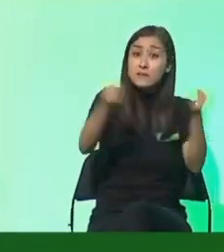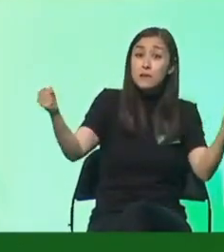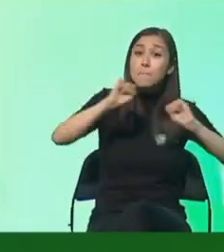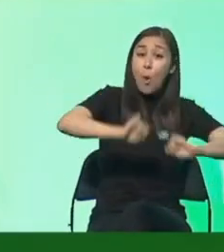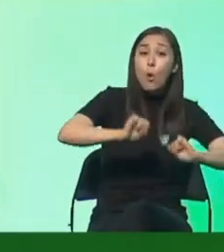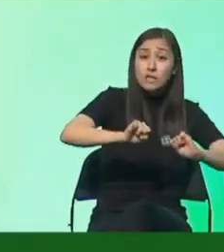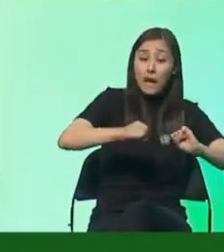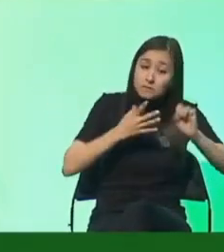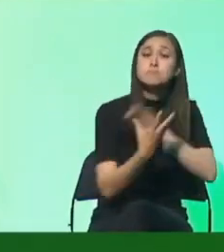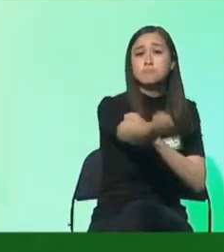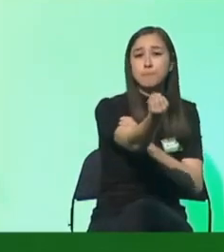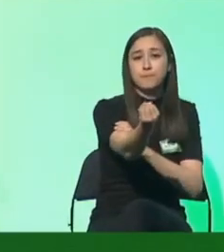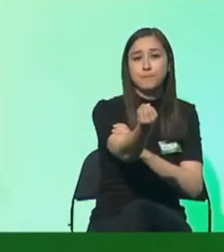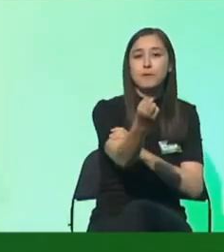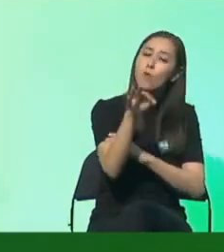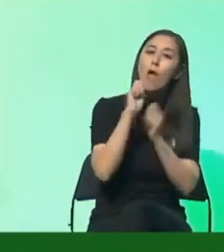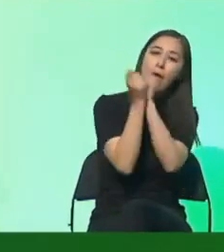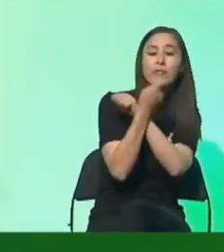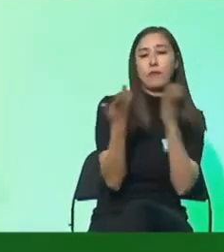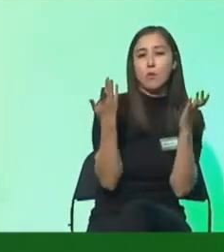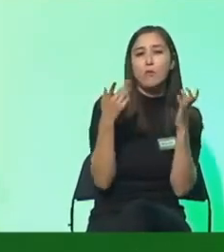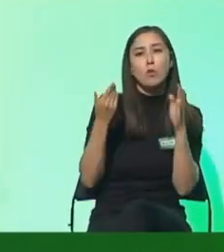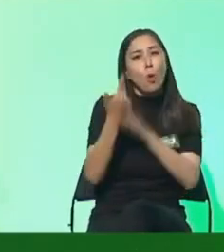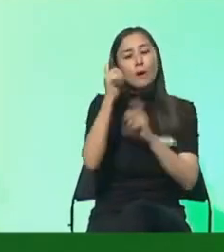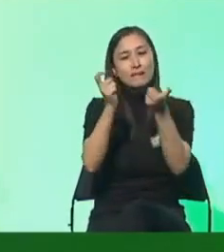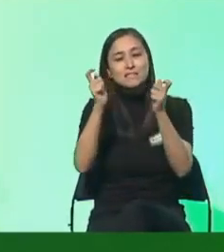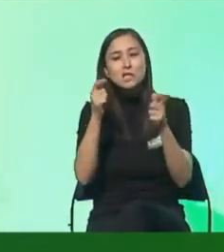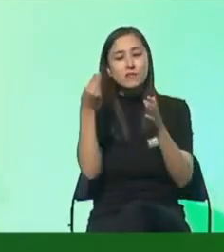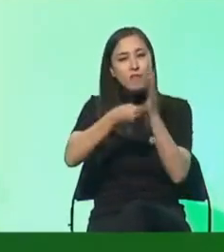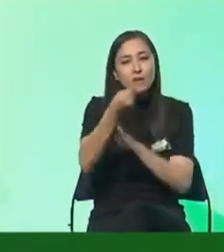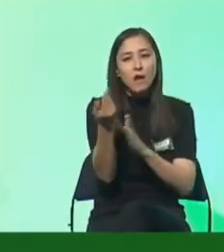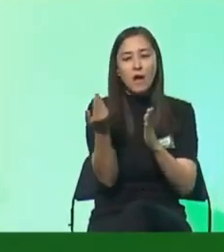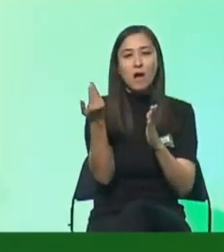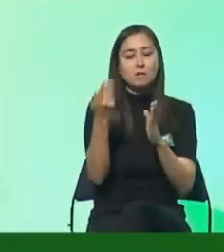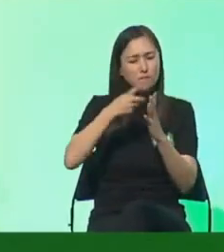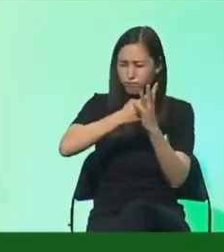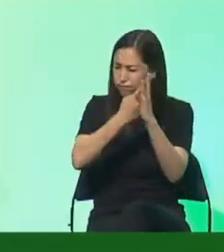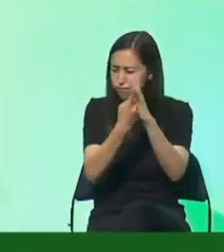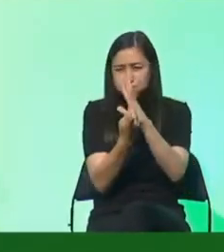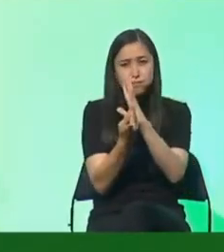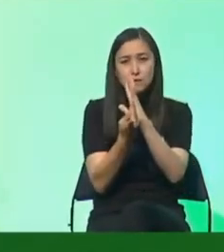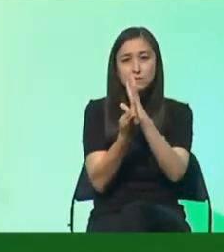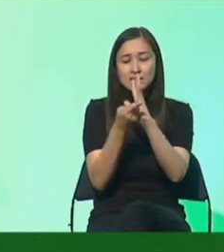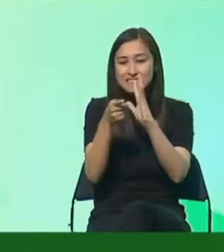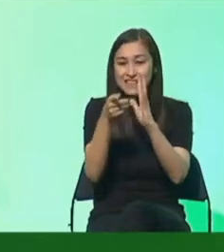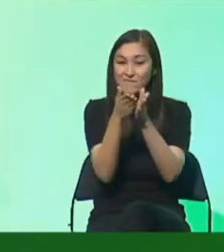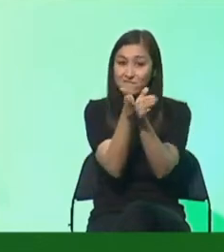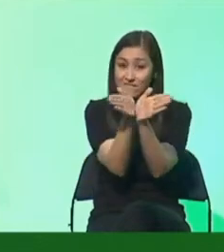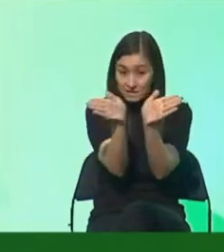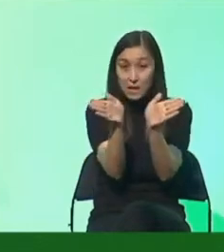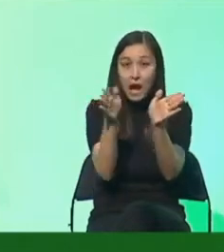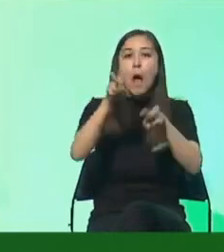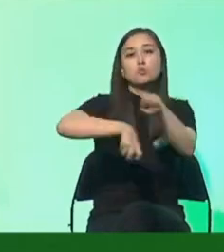echter Veränderung für einen neuen Gesellschaftsvertrag, für einen Green New Deal in all seinen Dimensionen, dieses Fenster müssen wir jetzt